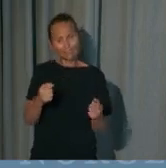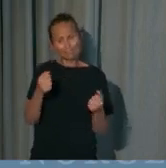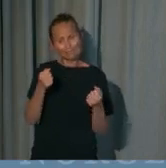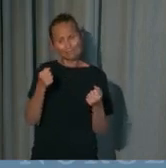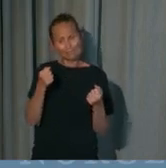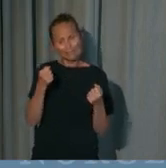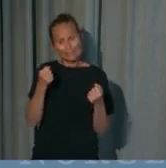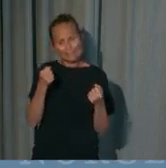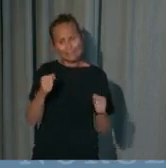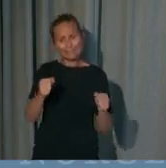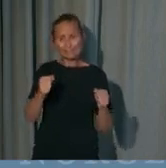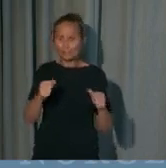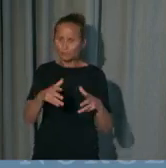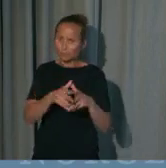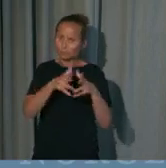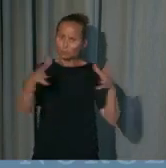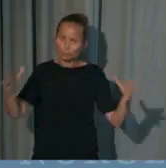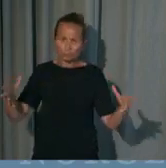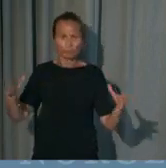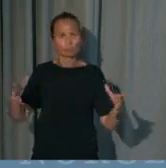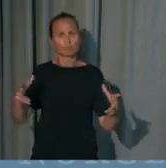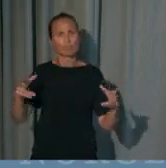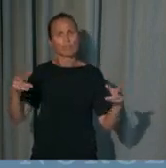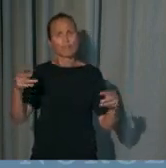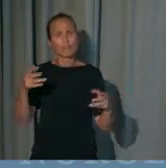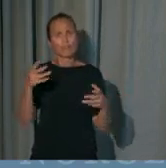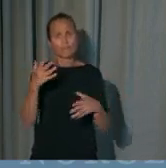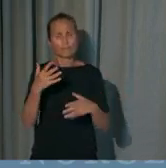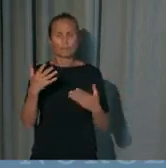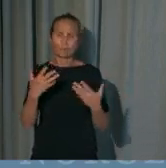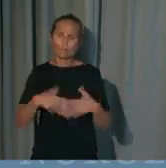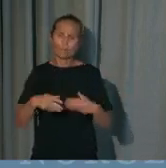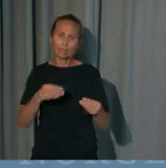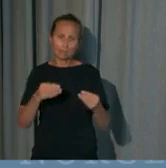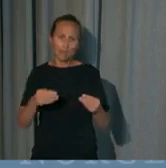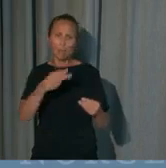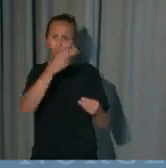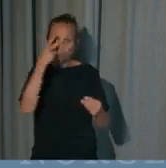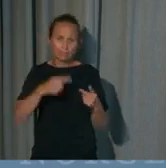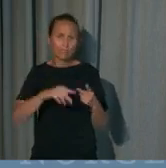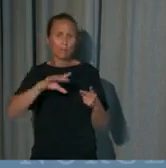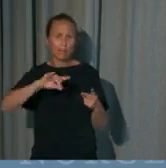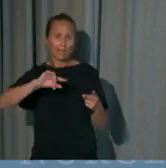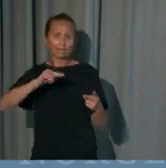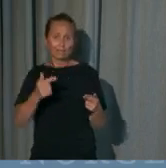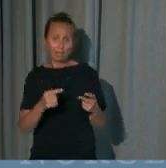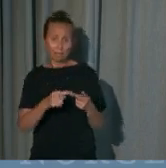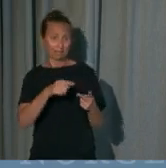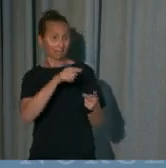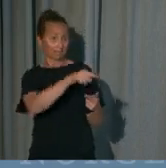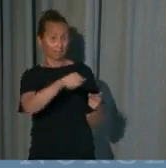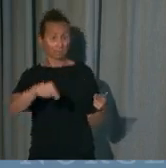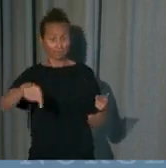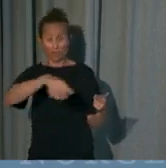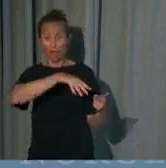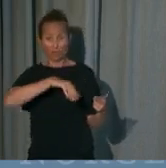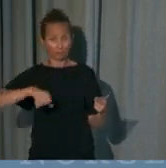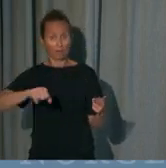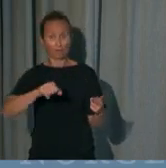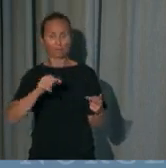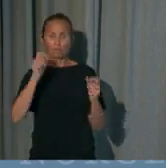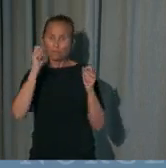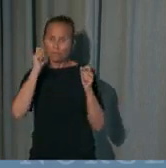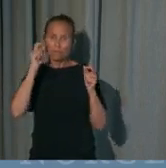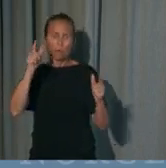møte i hele spektret av virkemidler. En ting er politiet og PST, men det er også deg og meg og alle som må